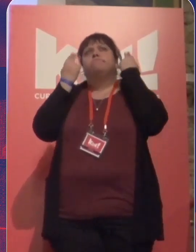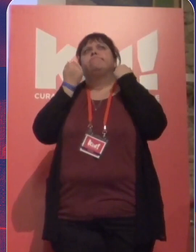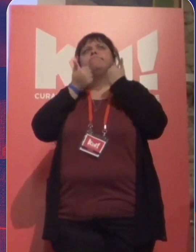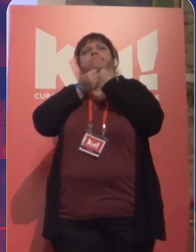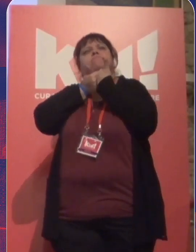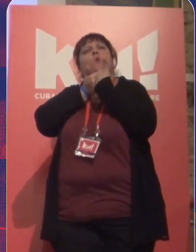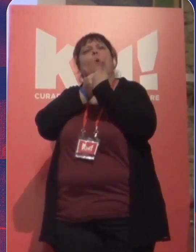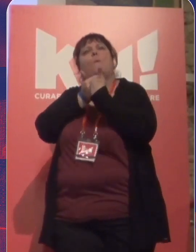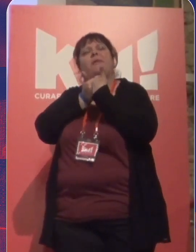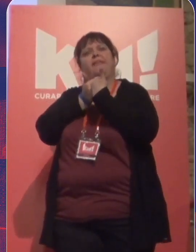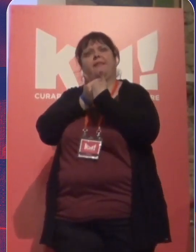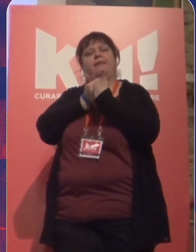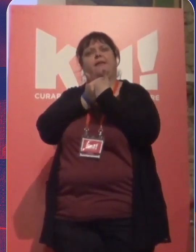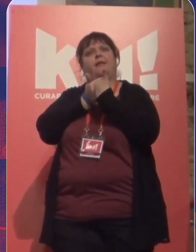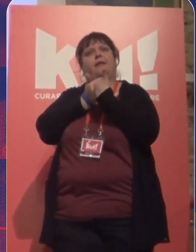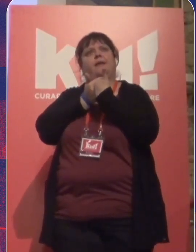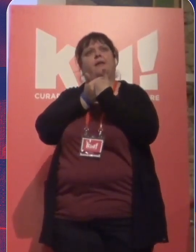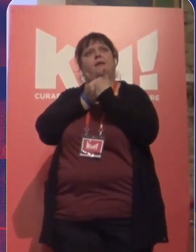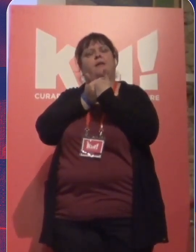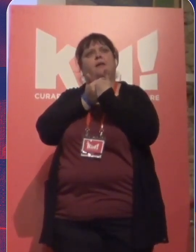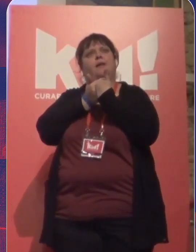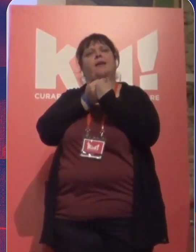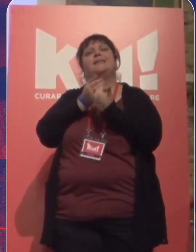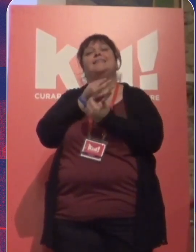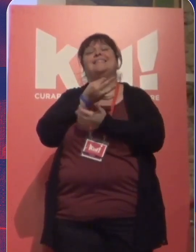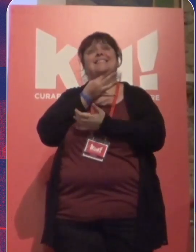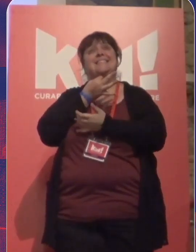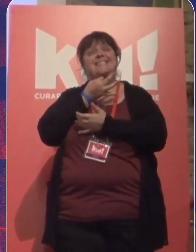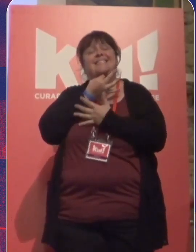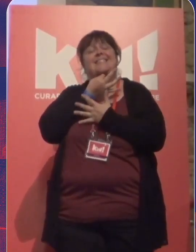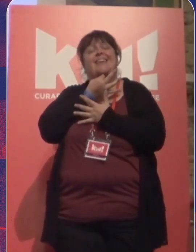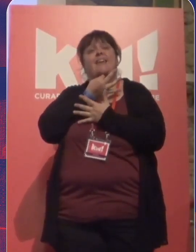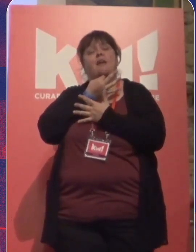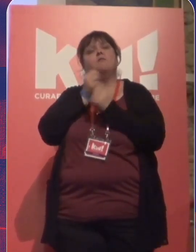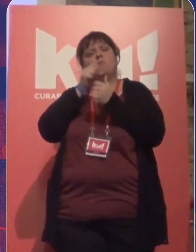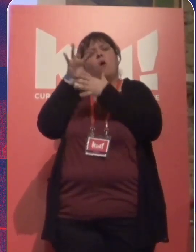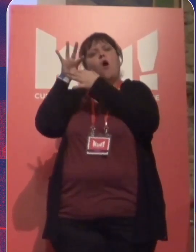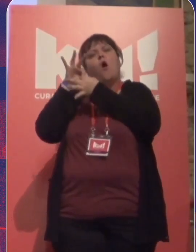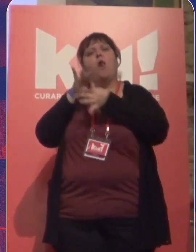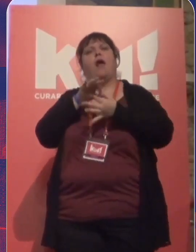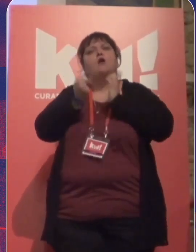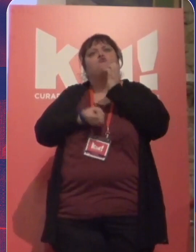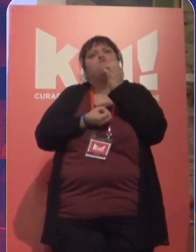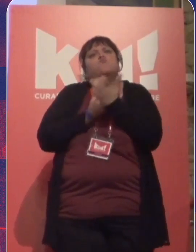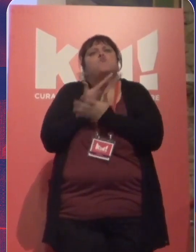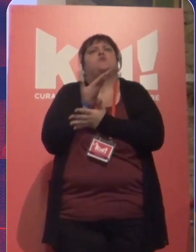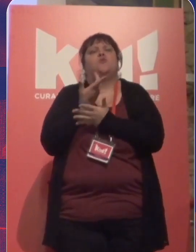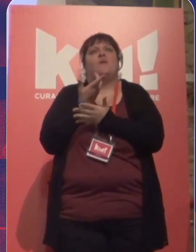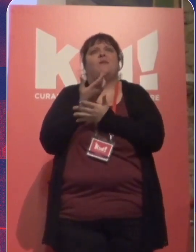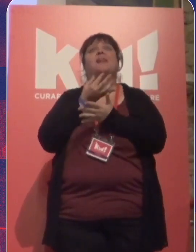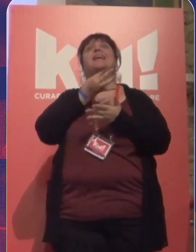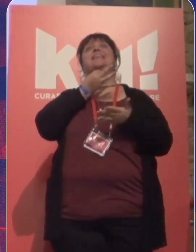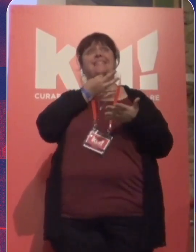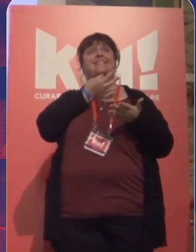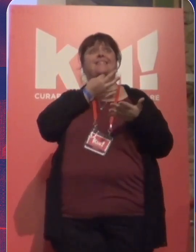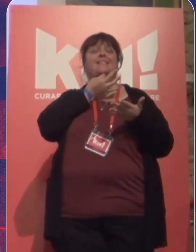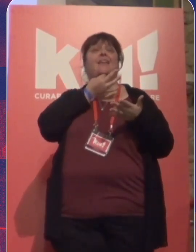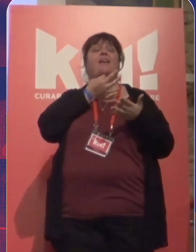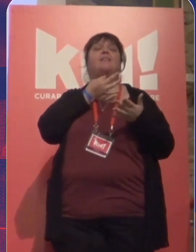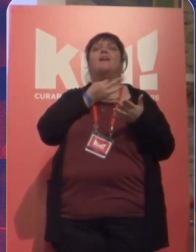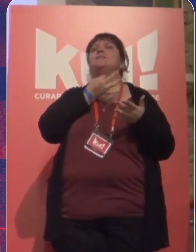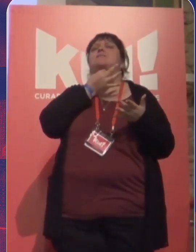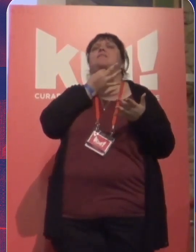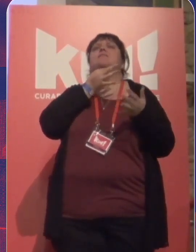assetato a che fare dopo la pulsione no la sete una è è una spinta in fondo è una manifestazione